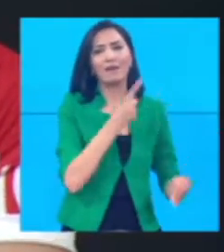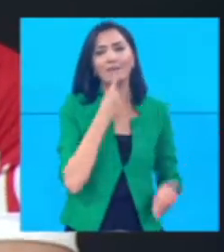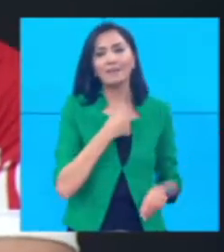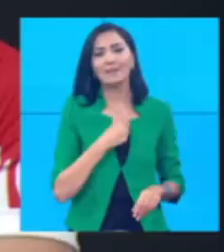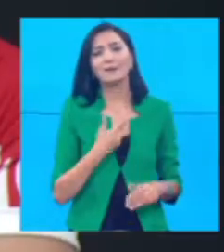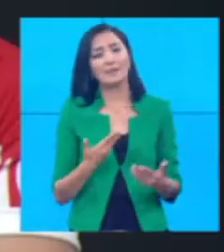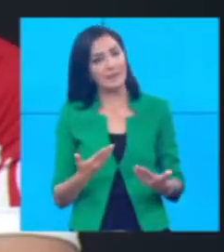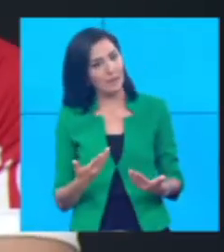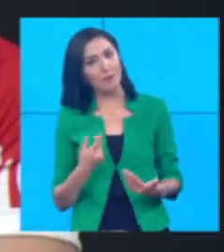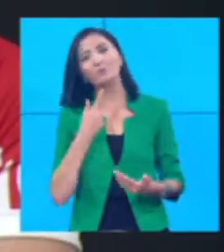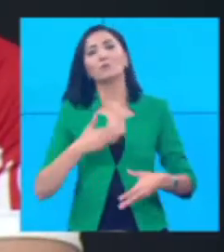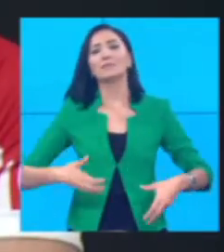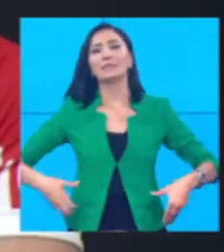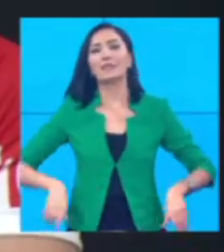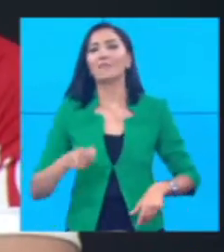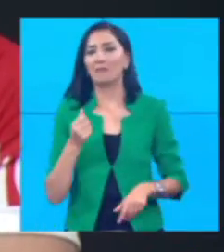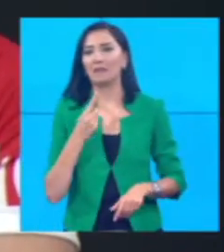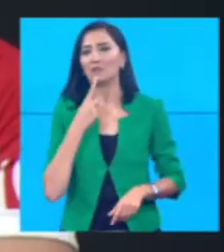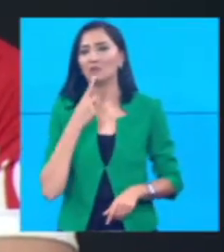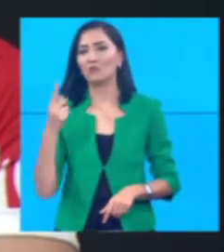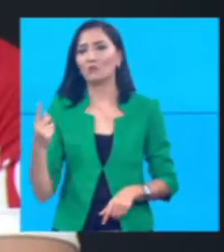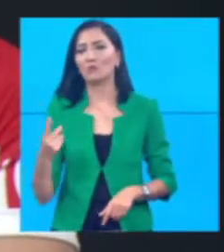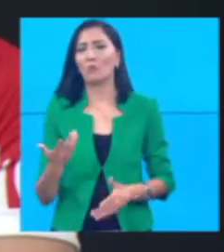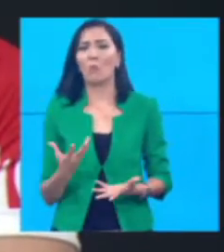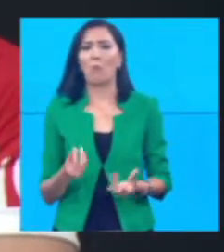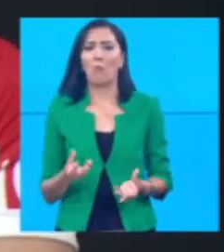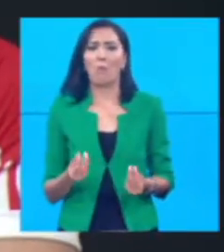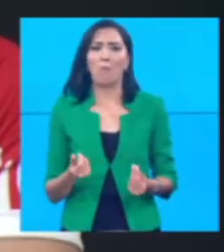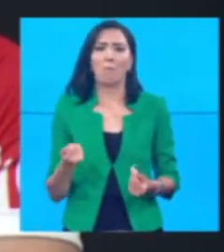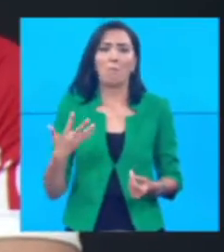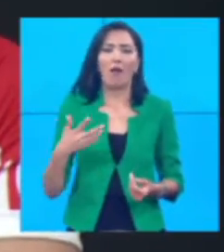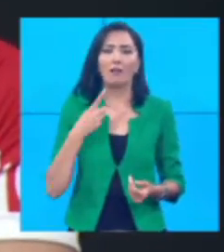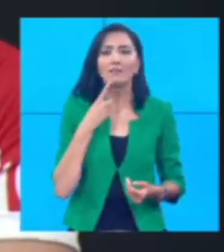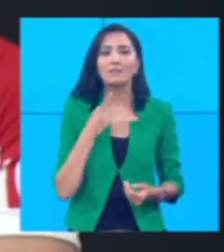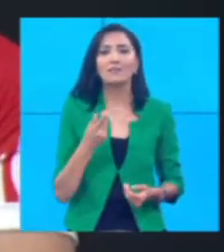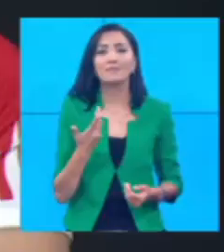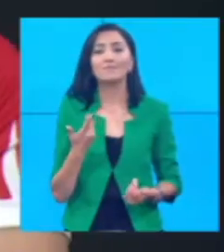falan. Tamam diyorum, sandalyenin fiyatını söyleyince, ya hadi ya biz nasıl alacağız